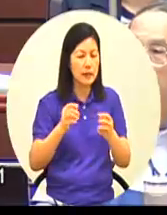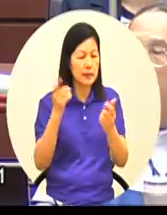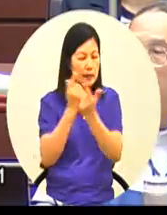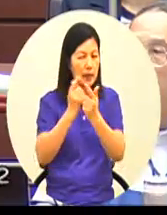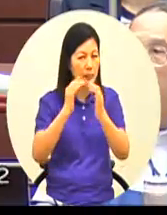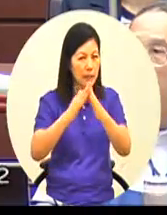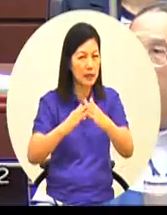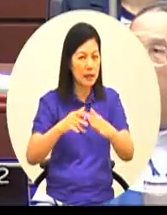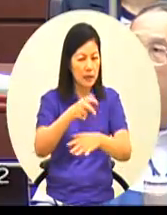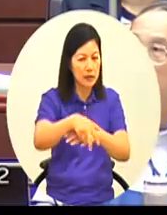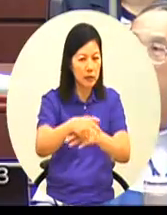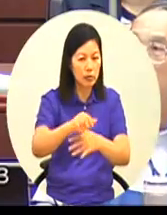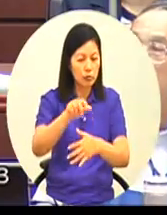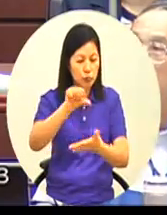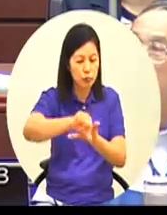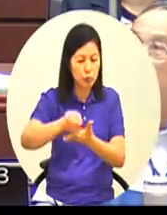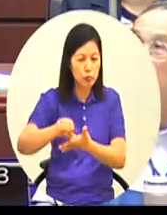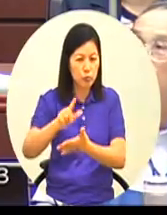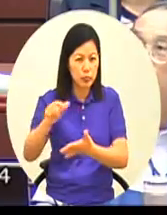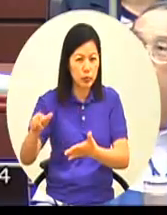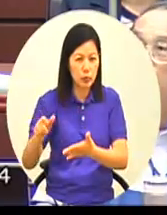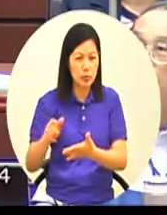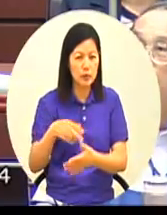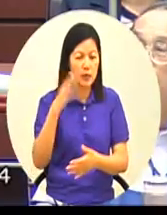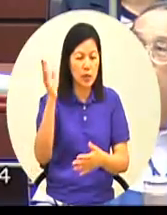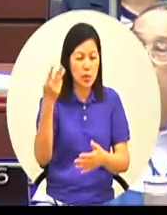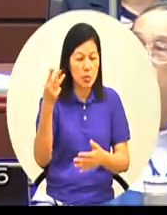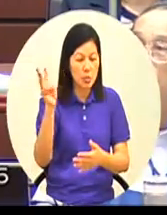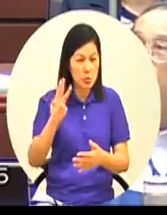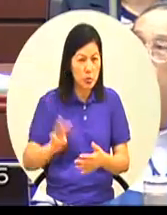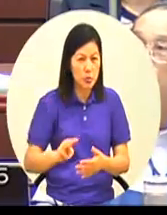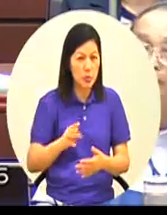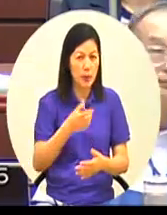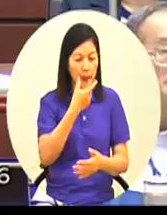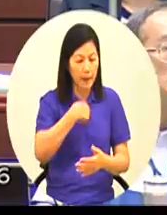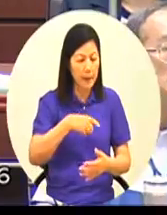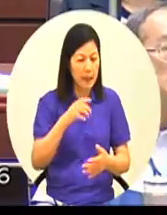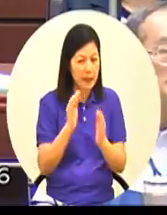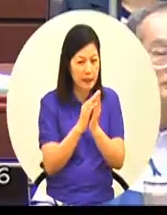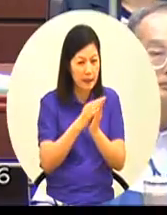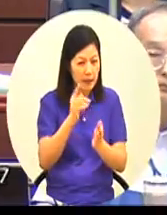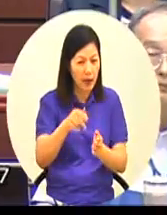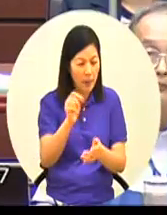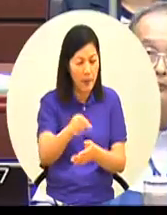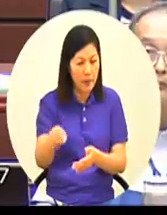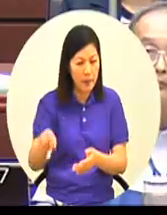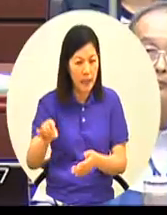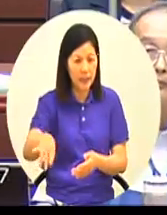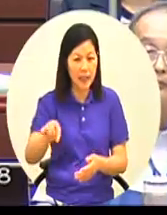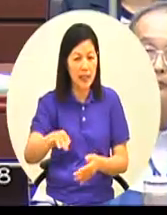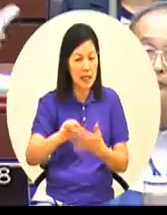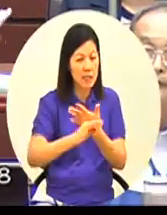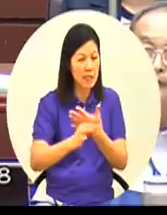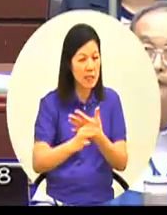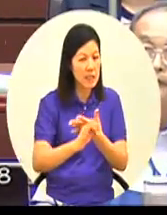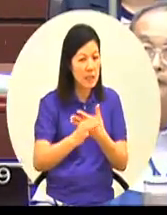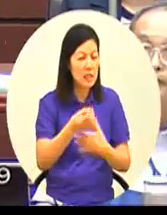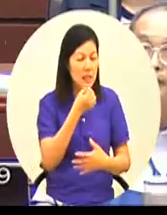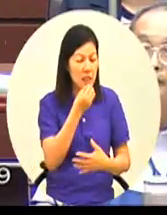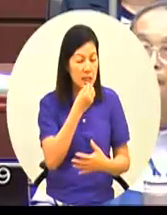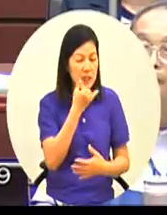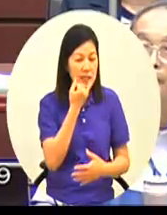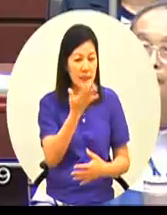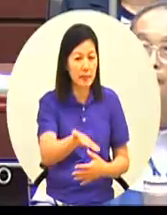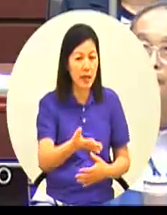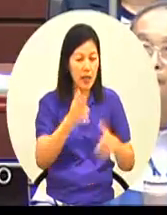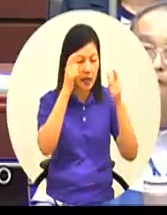农产品，比如说我们很多地方卖水蜜桃啊，哎，我们怎么知道去买啊？我们可不可以试吃？那我们要在台北跟